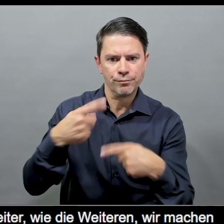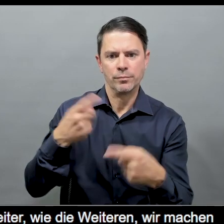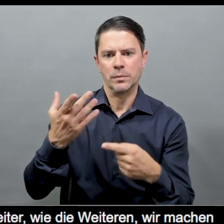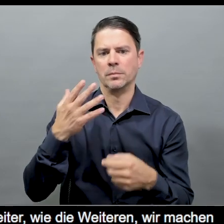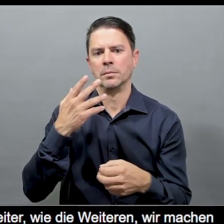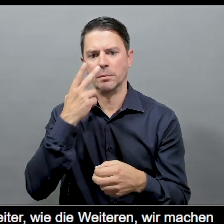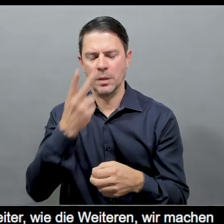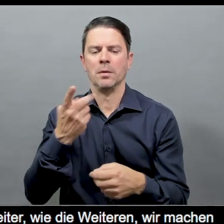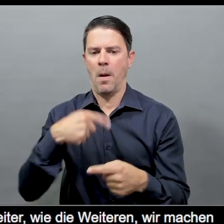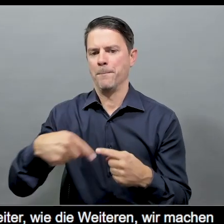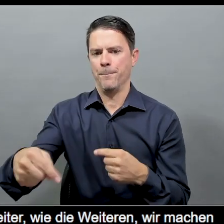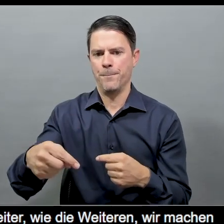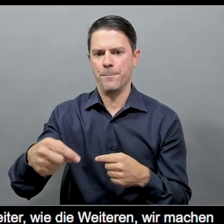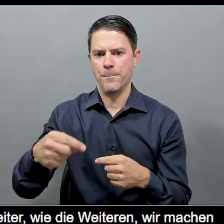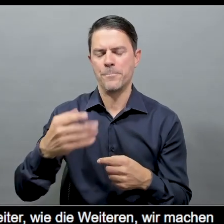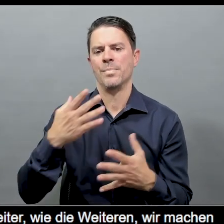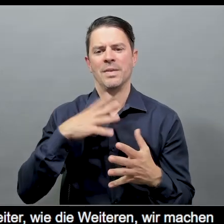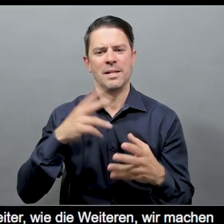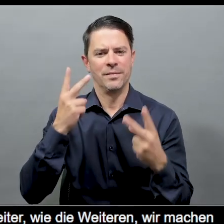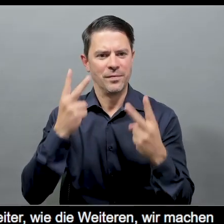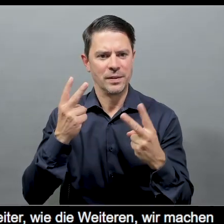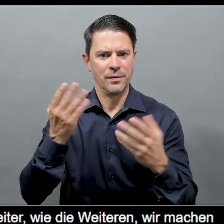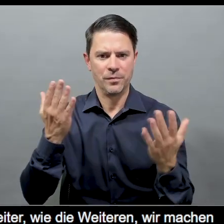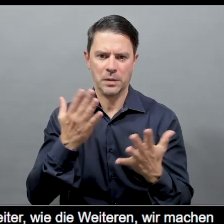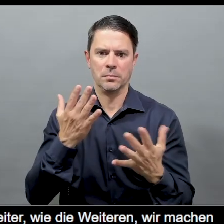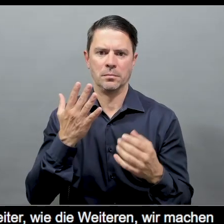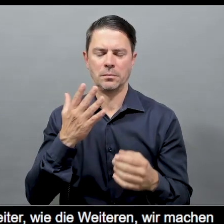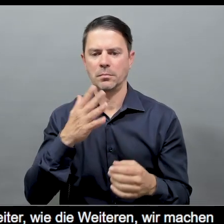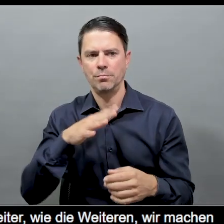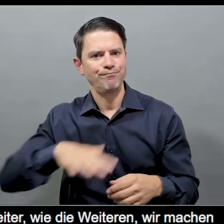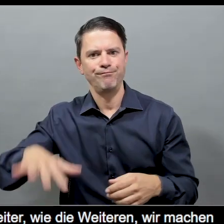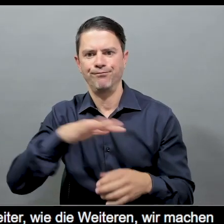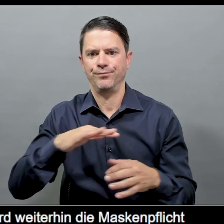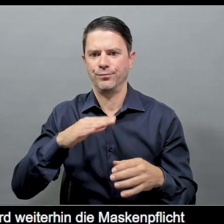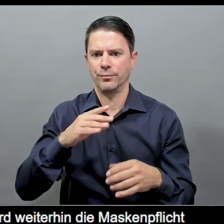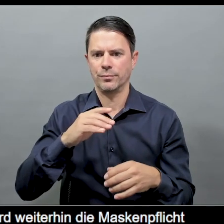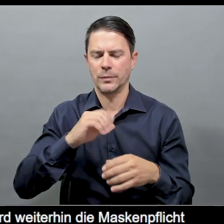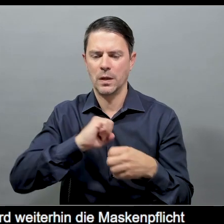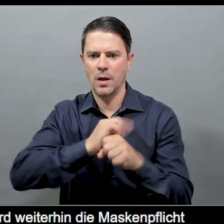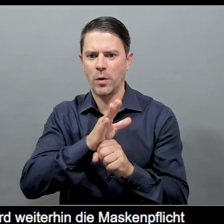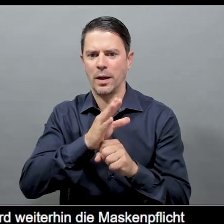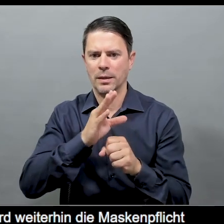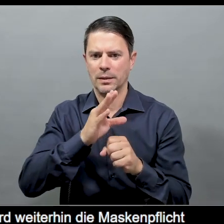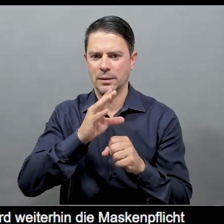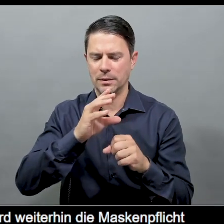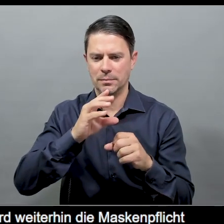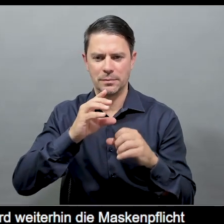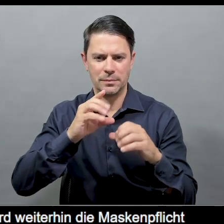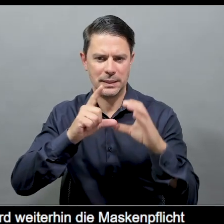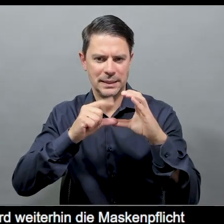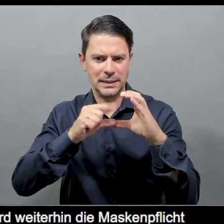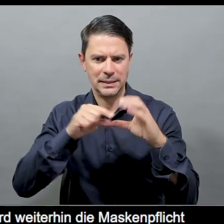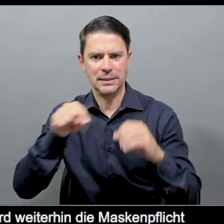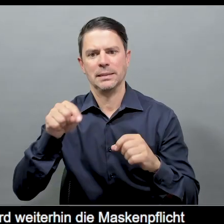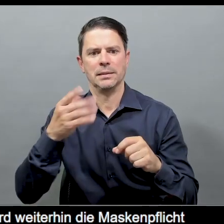durchführen, sowie weiterhin die Sieben-Tages-Inzidenz und die Sieben-Tages-Hospitalisierungs-Inzidenz in den Blick nehmen. Denn